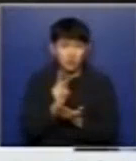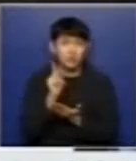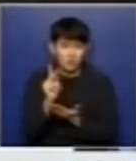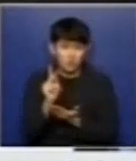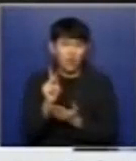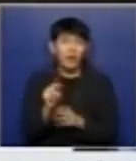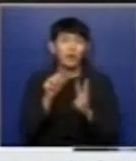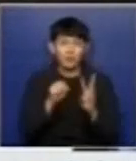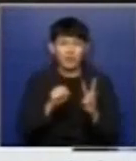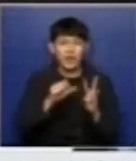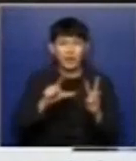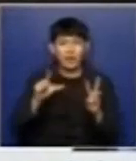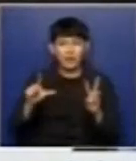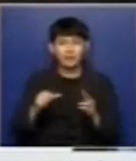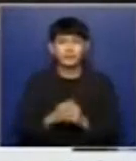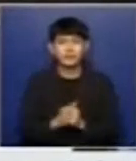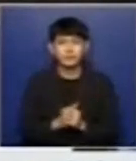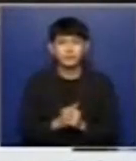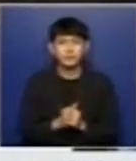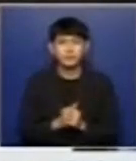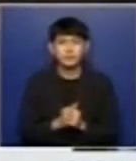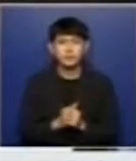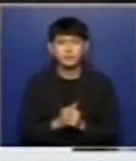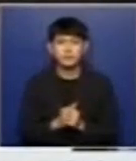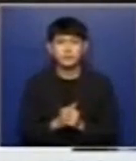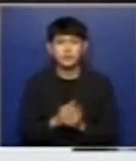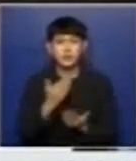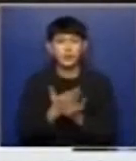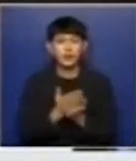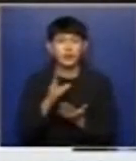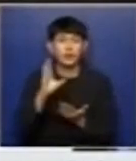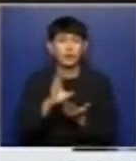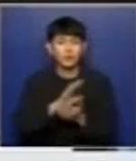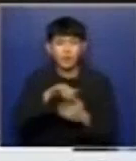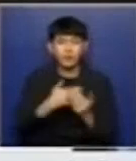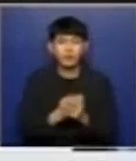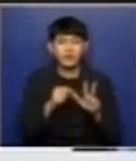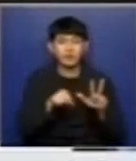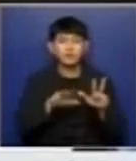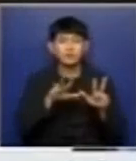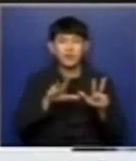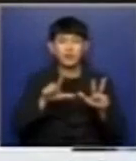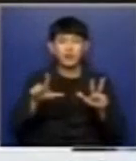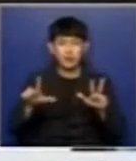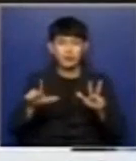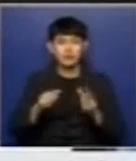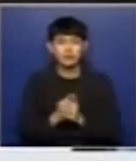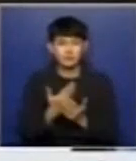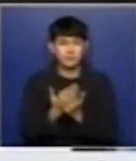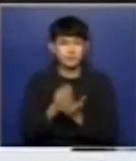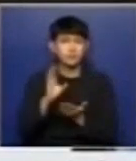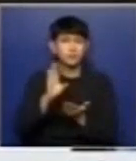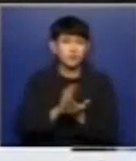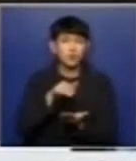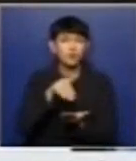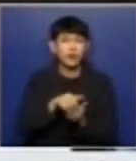อีก 6 แสนล้านล้านบาทจากงบประมาณ 3.3 ล้านล้านนะครับเป็นงบก